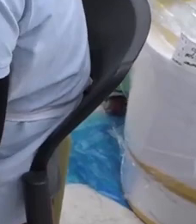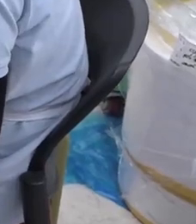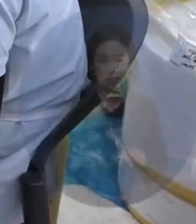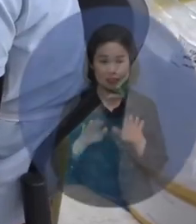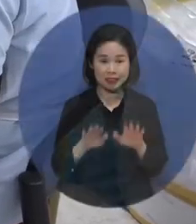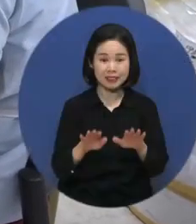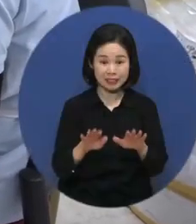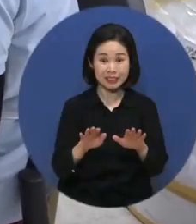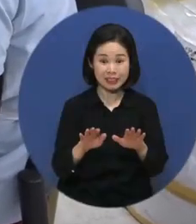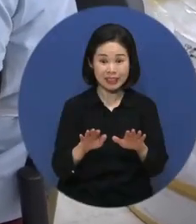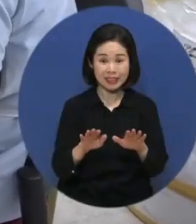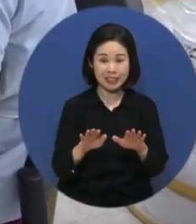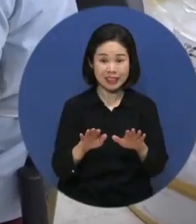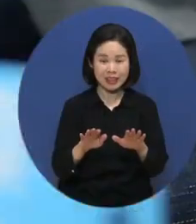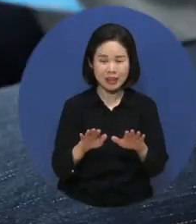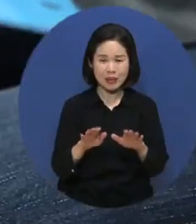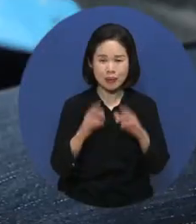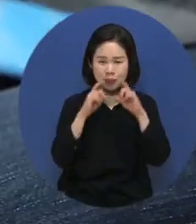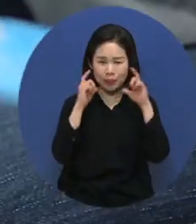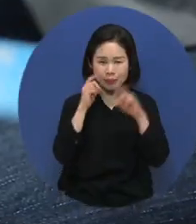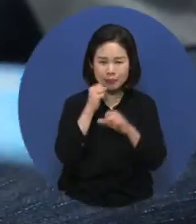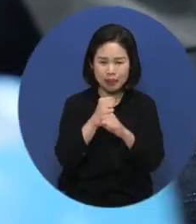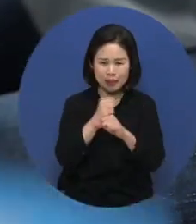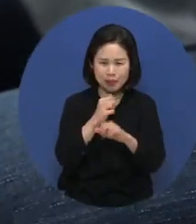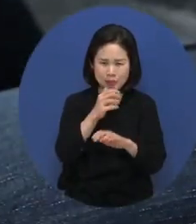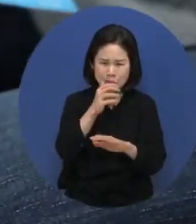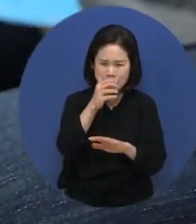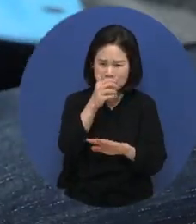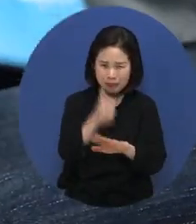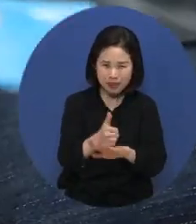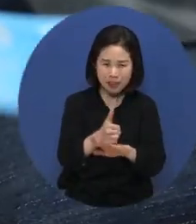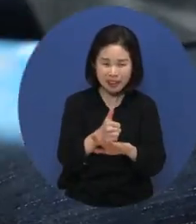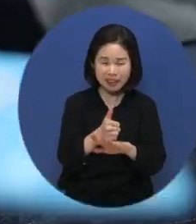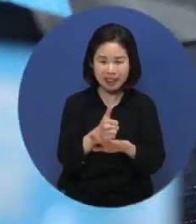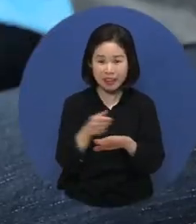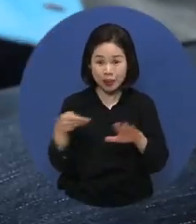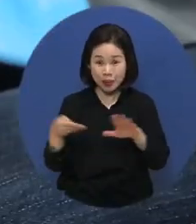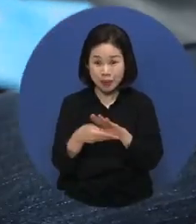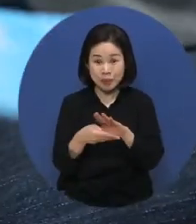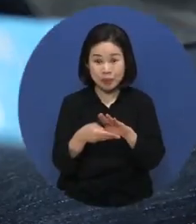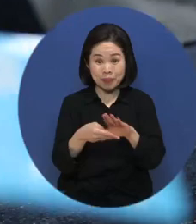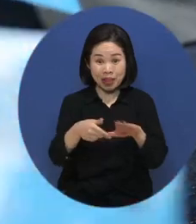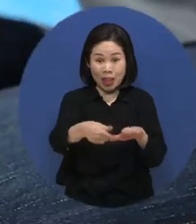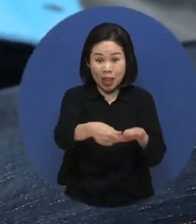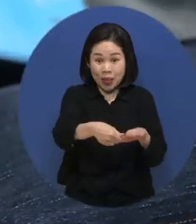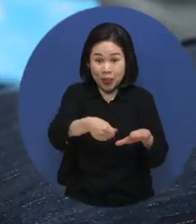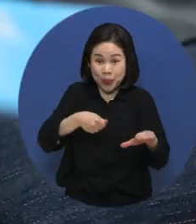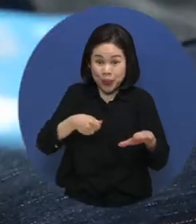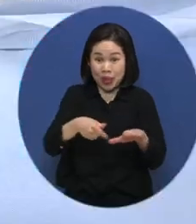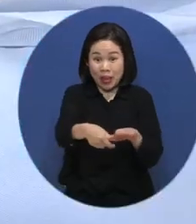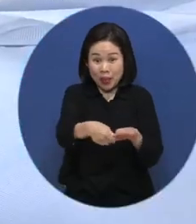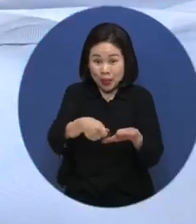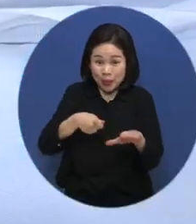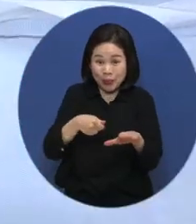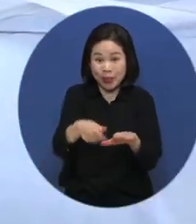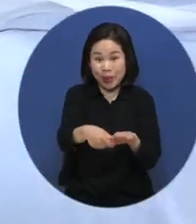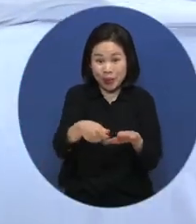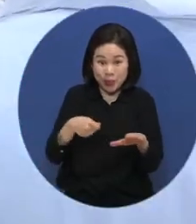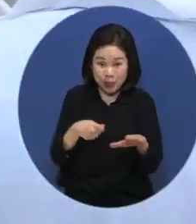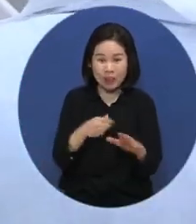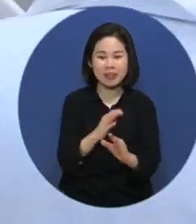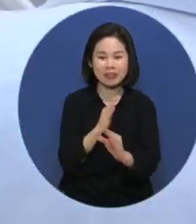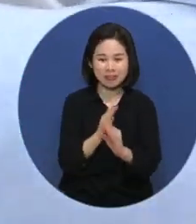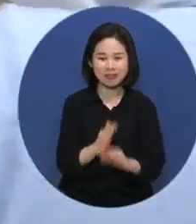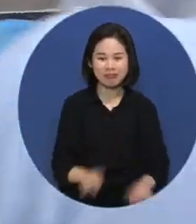이제 마스크 작업의 진짜 마지막 과정. 포장된 마스크를 밀봉하는 작업의 한창입니다.